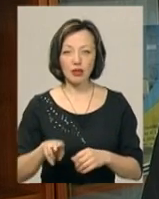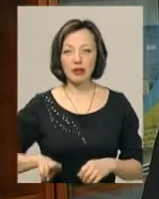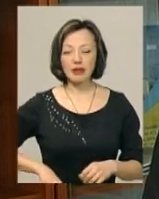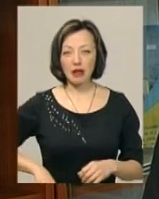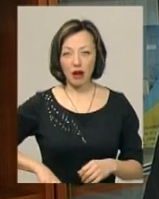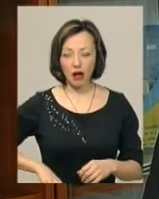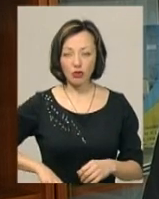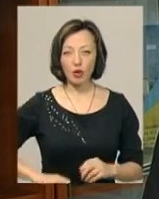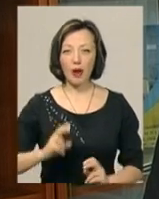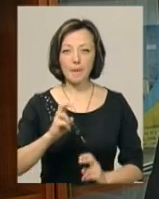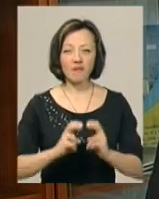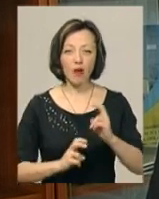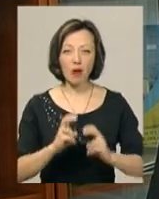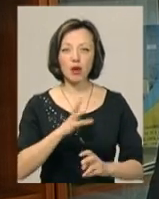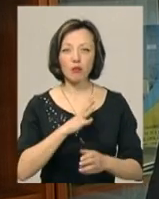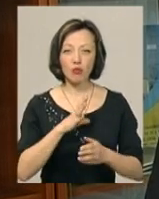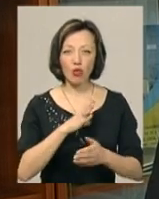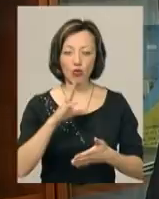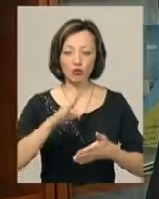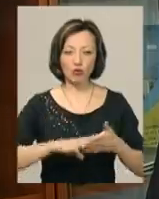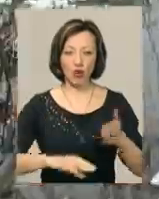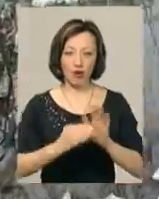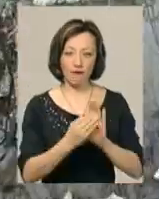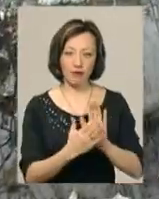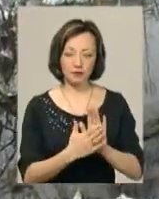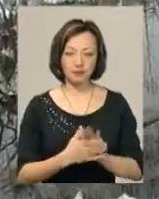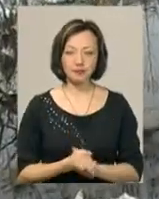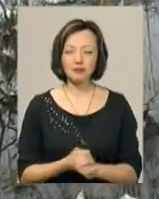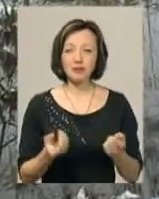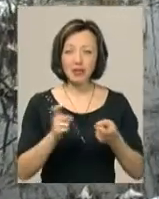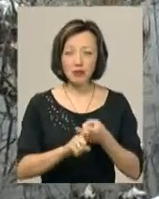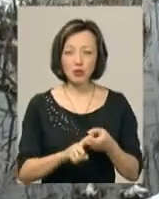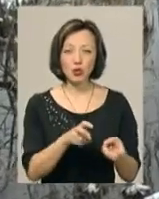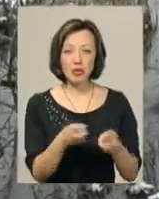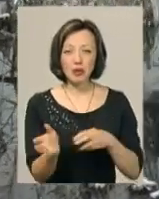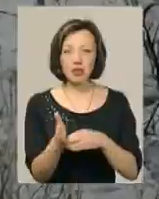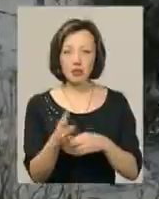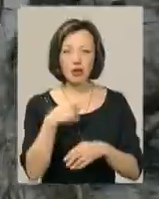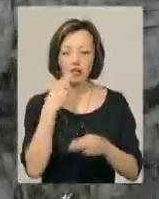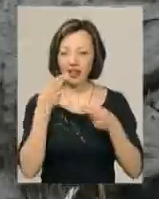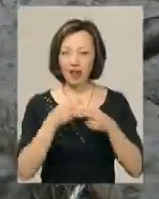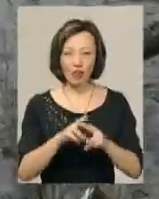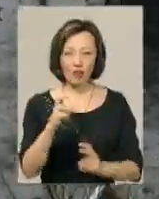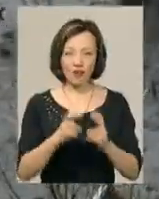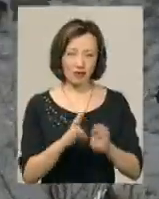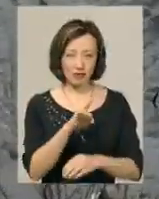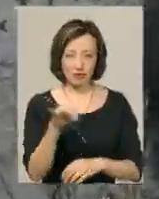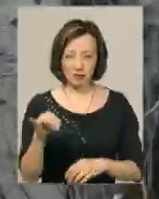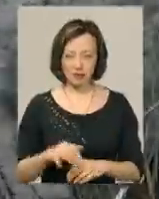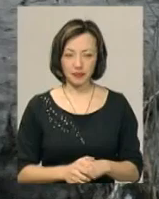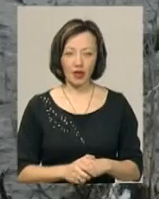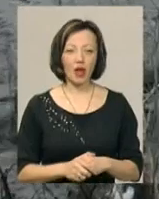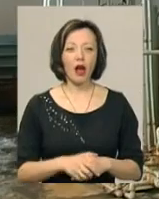директора фабрики було накладено штраф. Причетність до загибелі риби спростовує технолог трикотажної фабрики Леонід